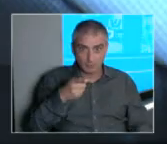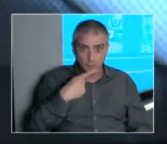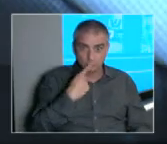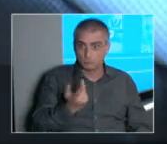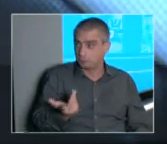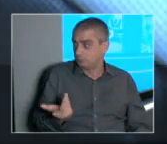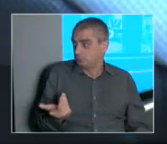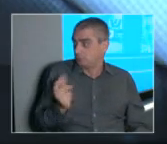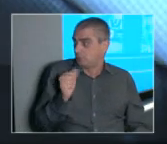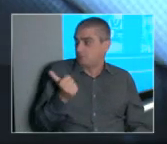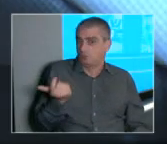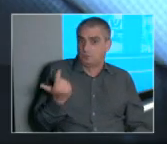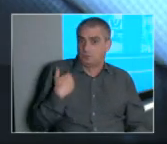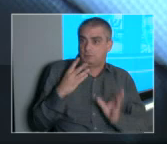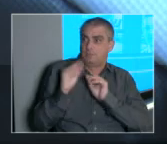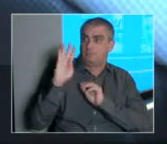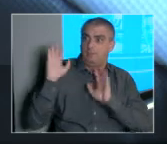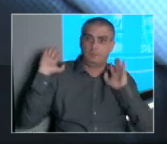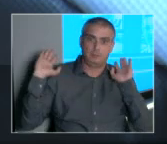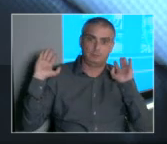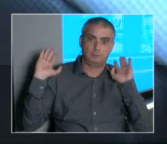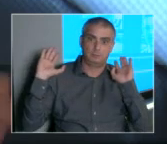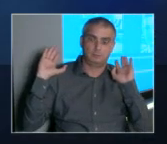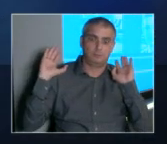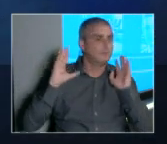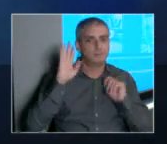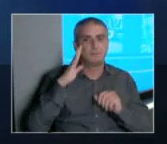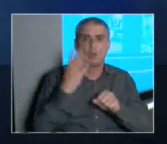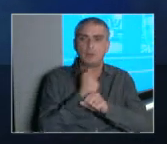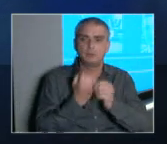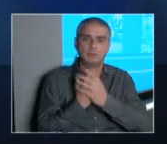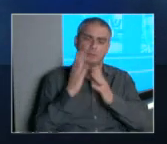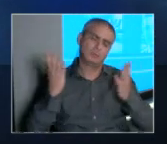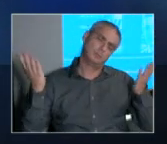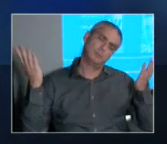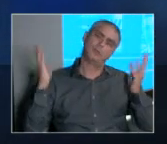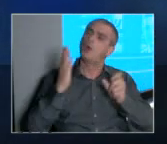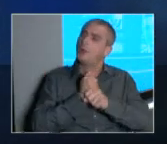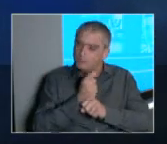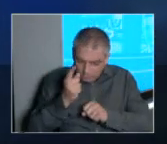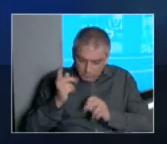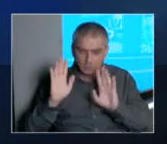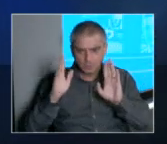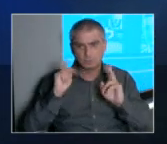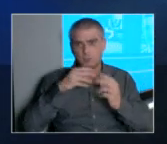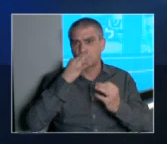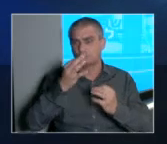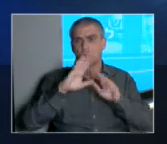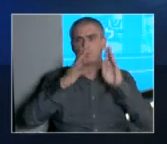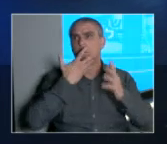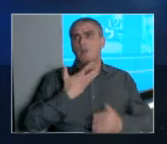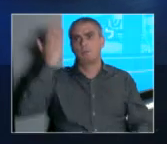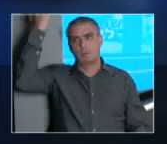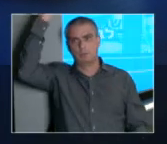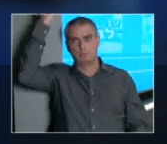בדבריך. קודם כל, אנחנו הולכים מביבי. חד משמעית. אם ביבי לא מצליח להרכיב לא מצליח, אז נחליט לך, אנחנו צריכים לשאול את מועצת גדולי